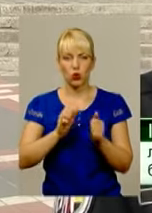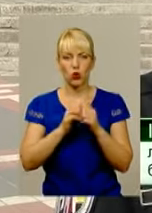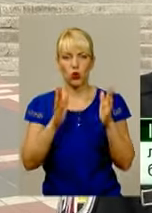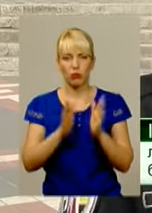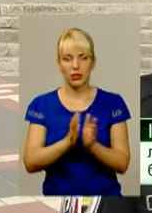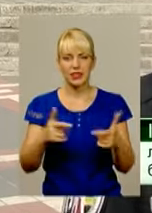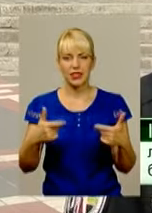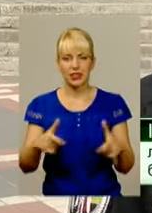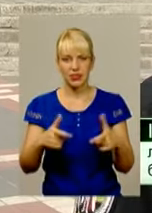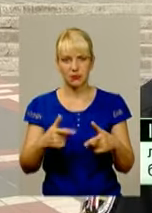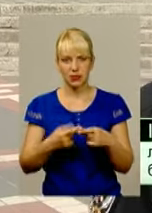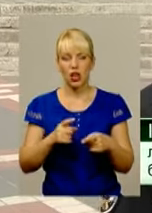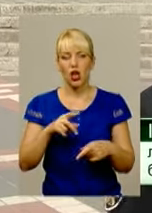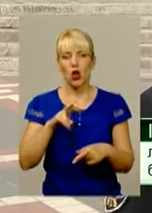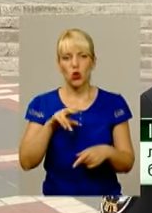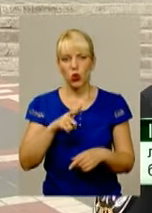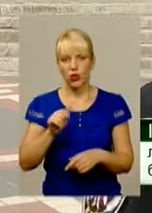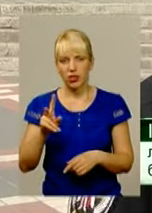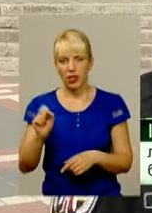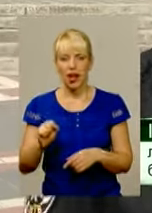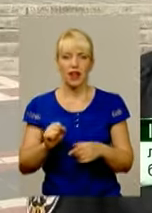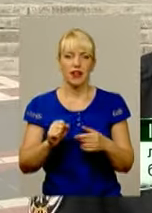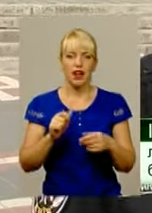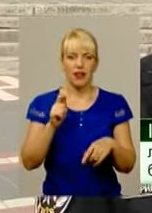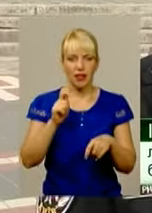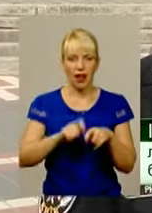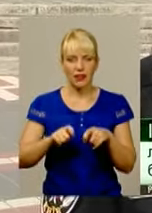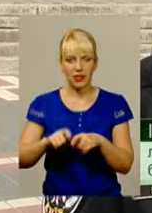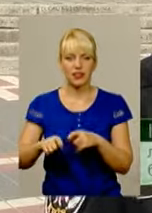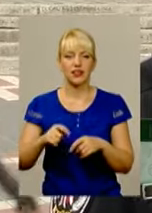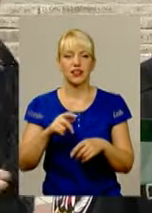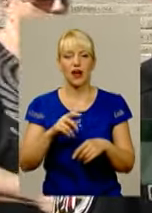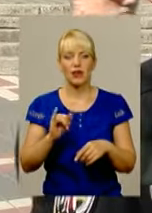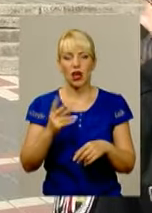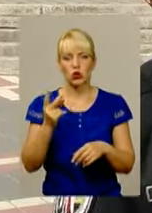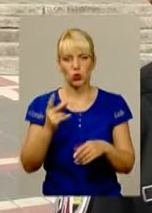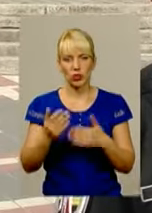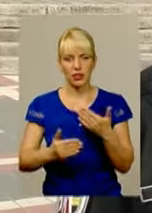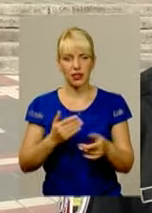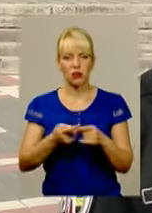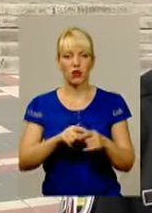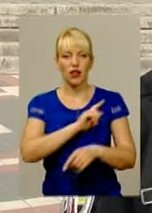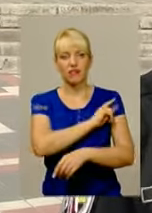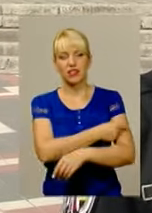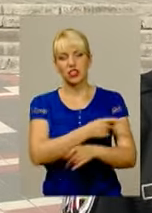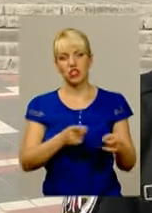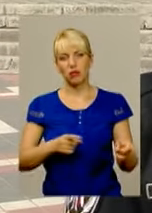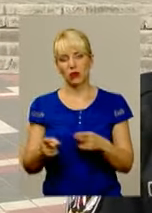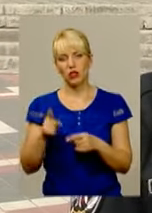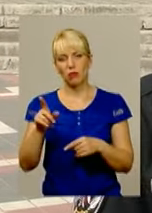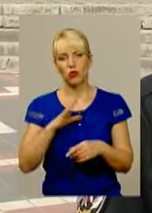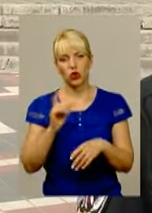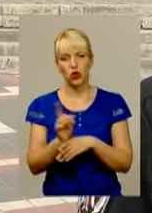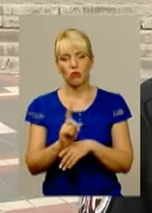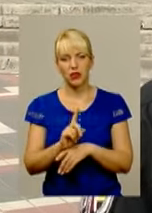іспит, логіка, аналітика, математика, словоречення. Слідуючий етап – була фізична підготовка. Там також були певні нормативи, які